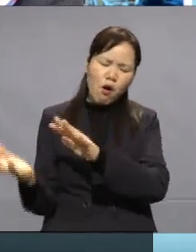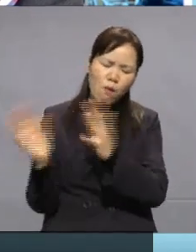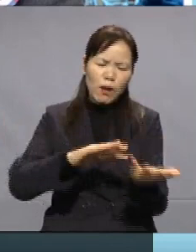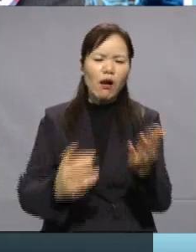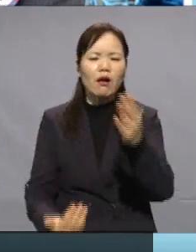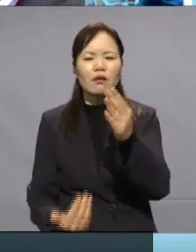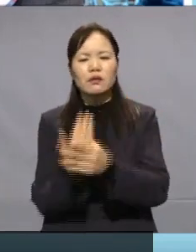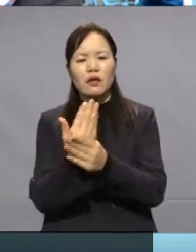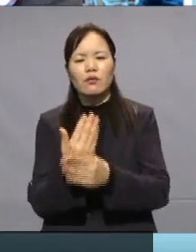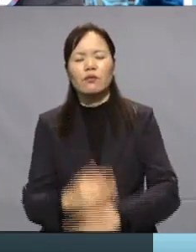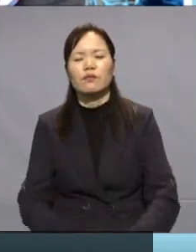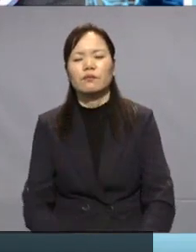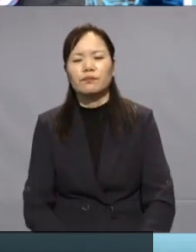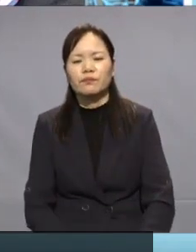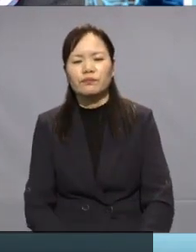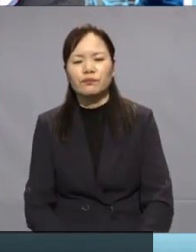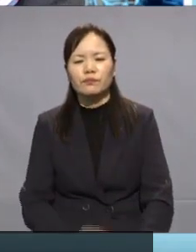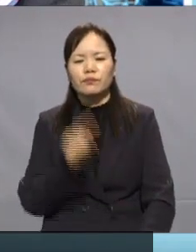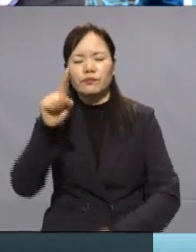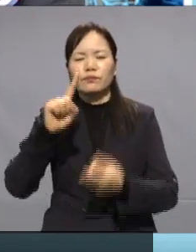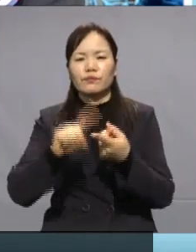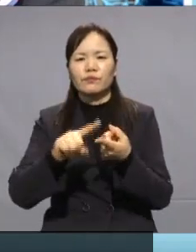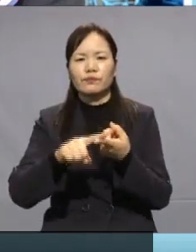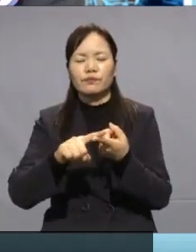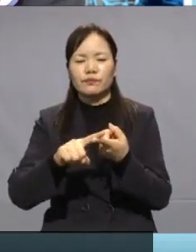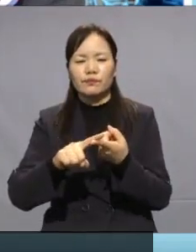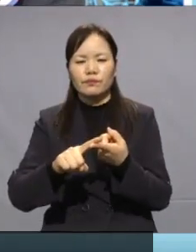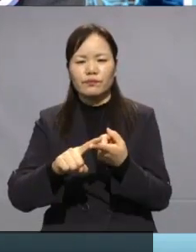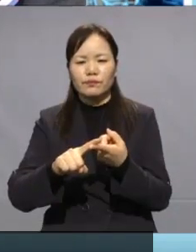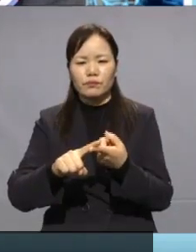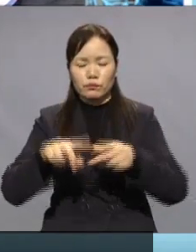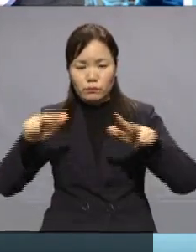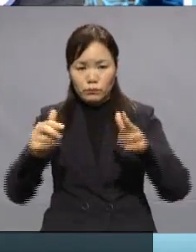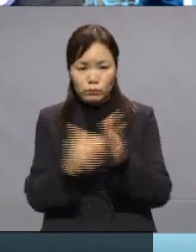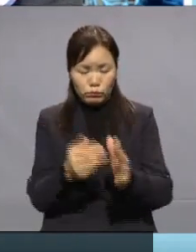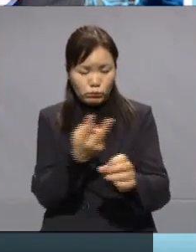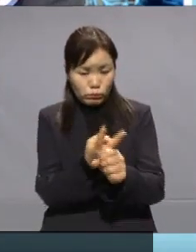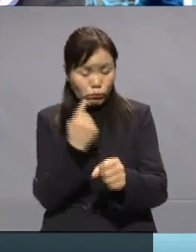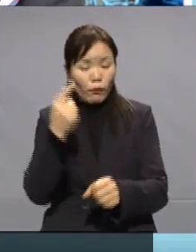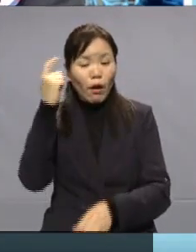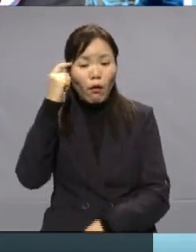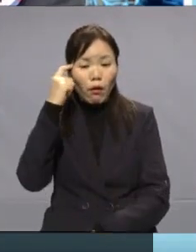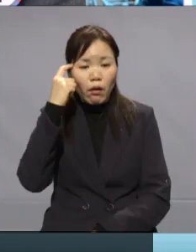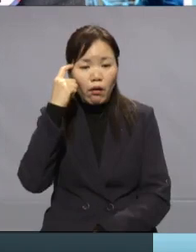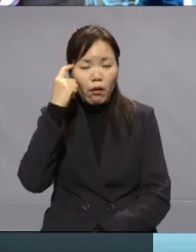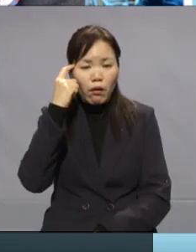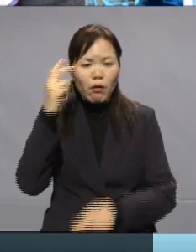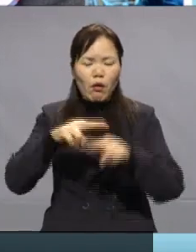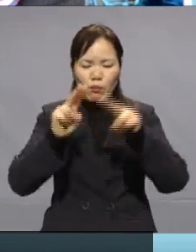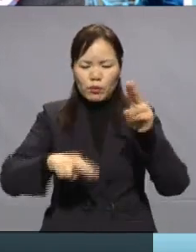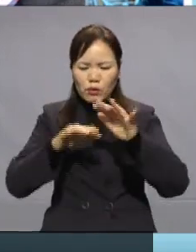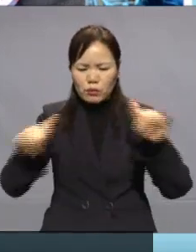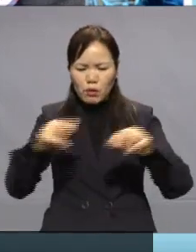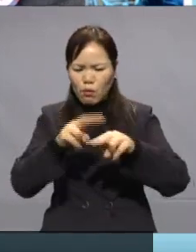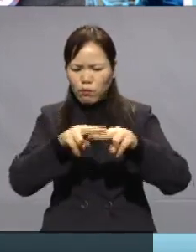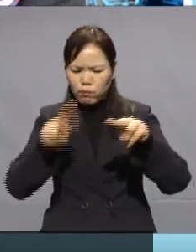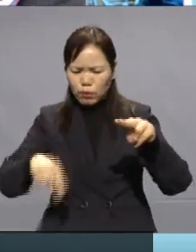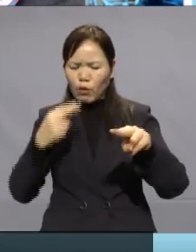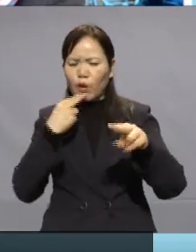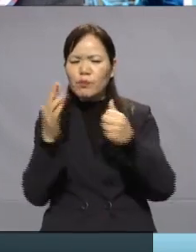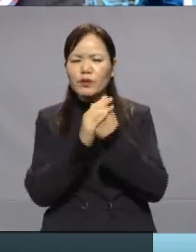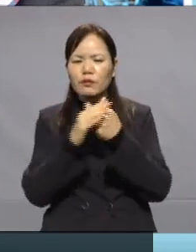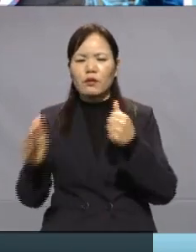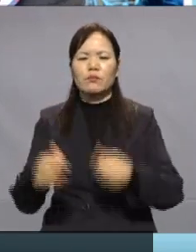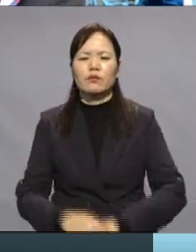사망하는 참사가 벌어졌습니다 여기에 대해서 왜 그럼 이렇게 탄핵까지 왔느냐 물러날 사람이 물러나지 않았기 때문에